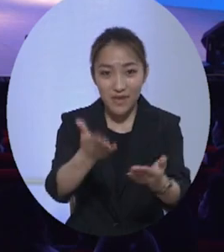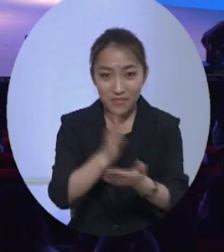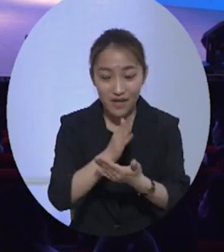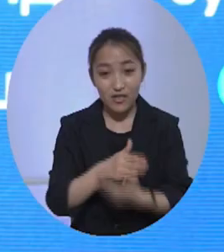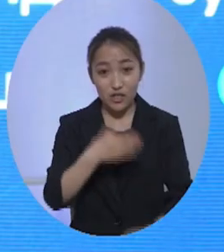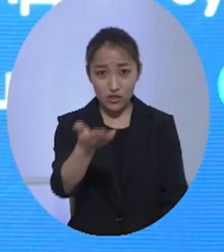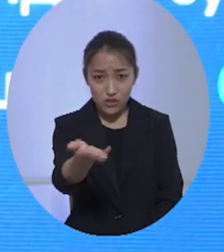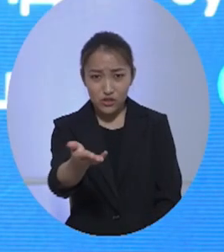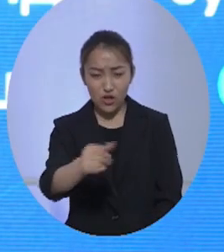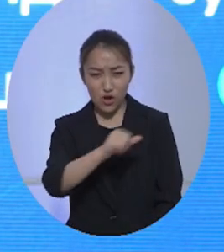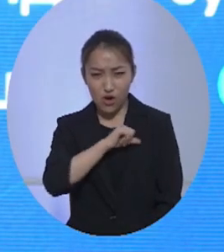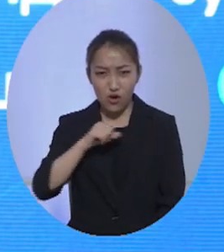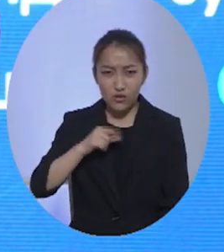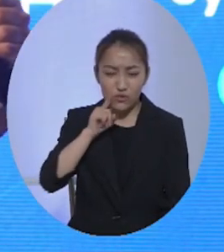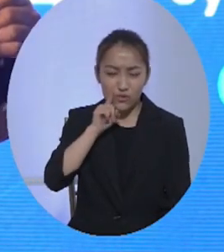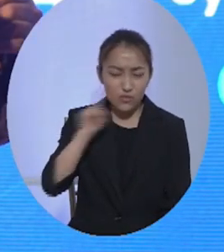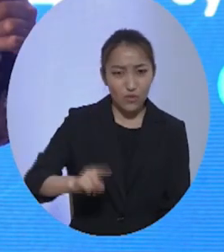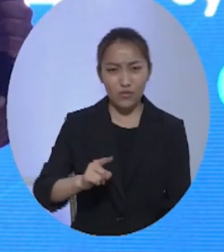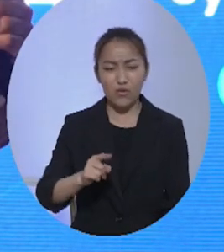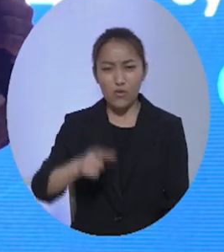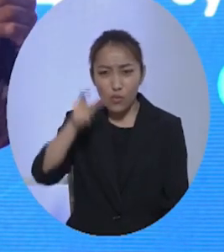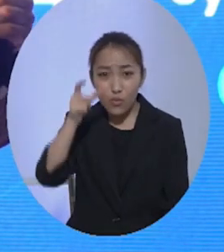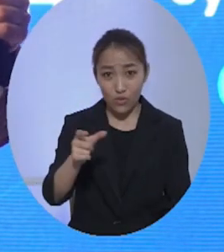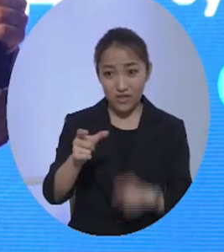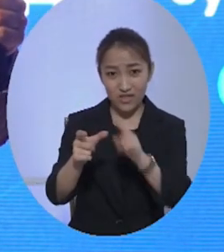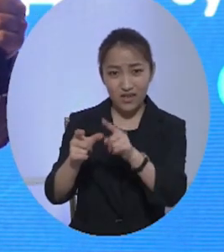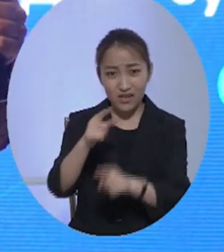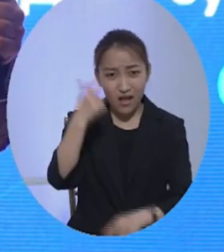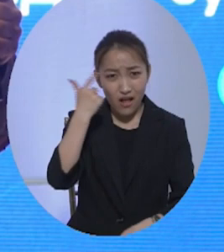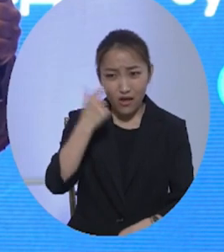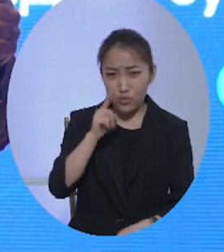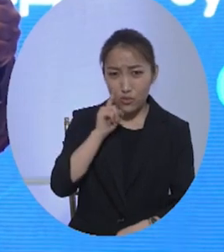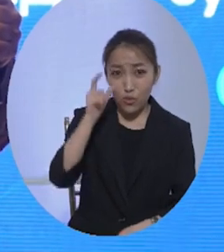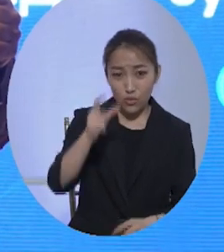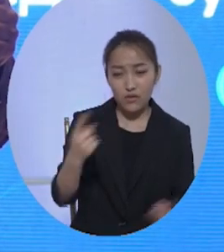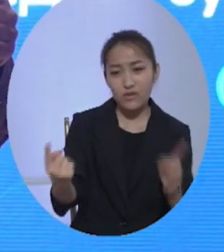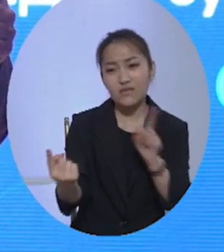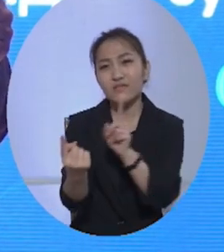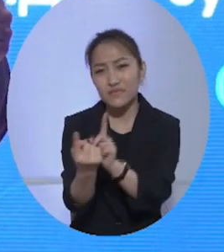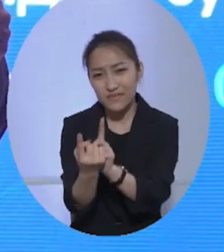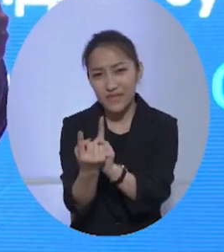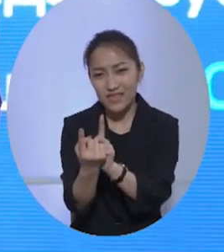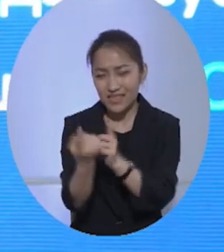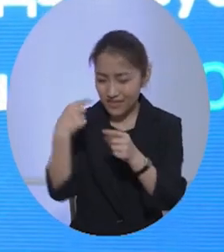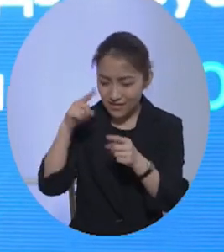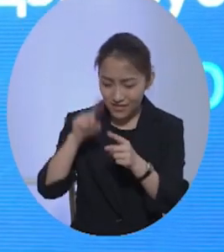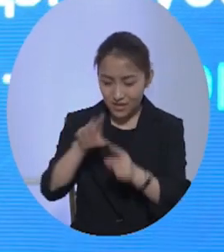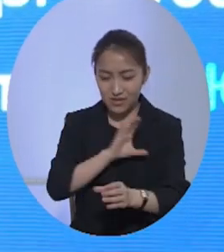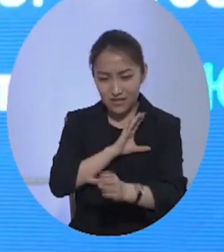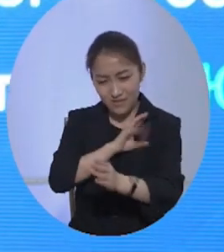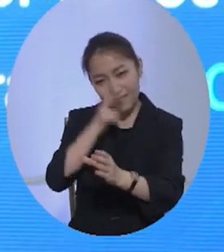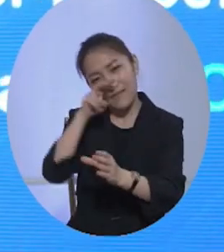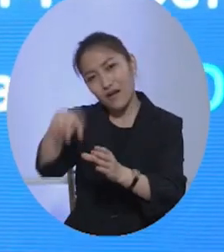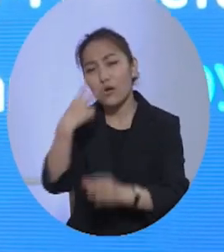хүн, хамгийн муу хилэгдэж байгаа хүний хүнтэй очиод уулзаад дотоод ахыг нь өнгөх гээд үзээрэй. Тэр хүнд гэрэл